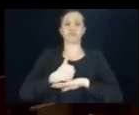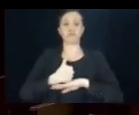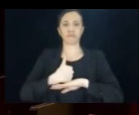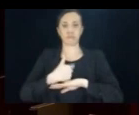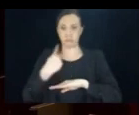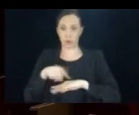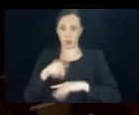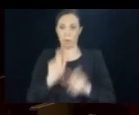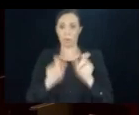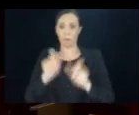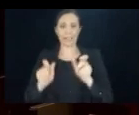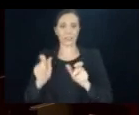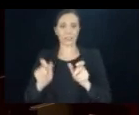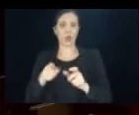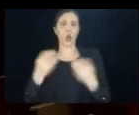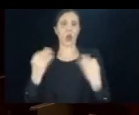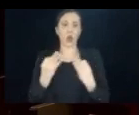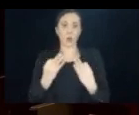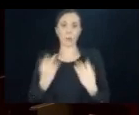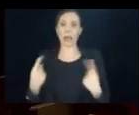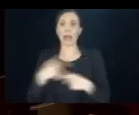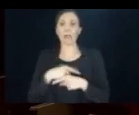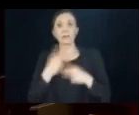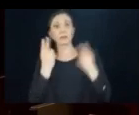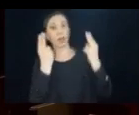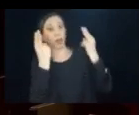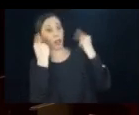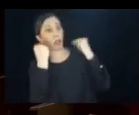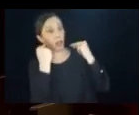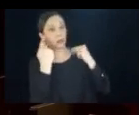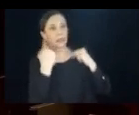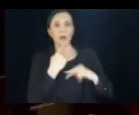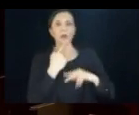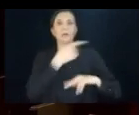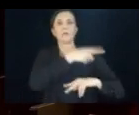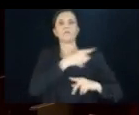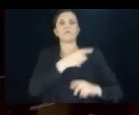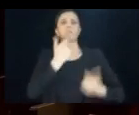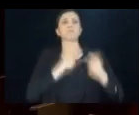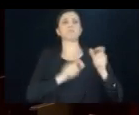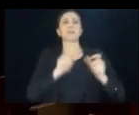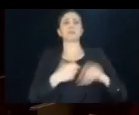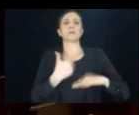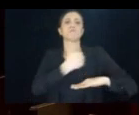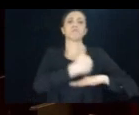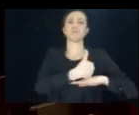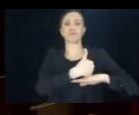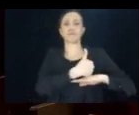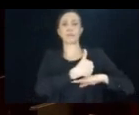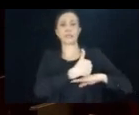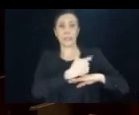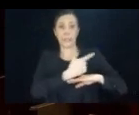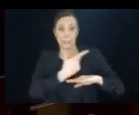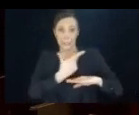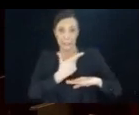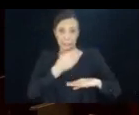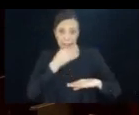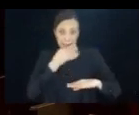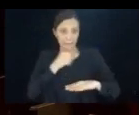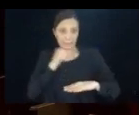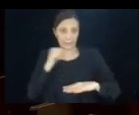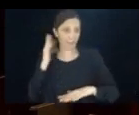e silente con i forti, non credo che faccia un lavoro molto, molto utile. Quindi occorre un intervento. Io